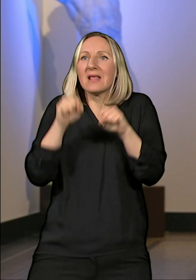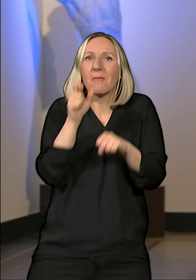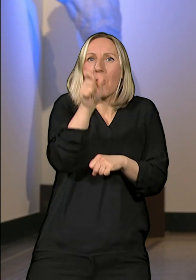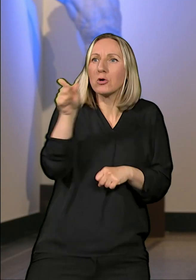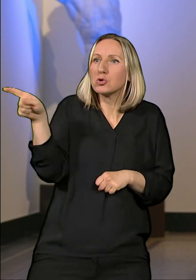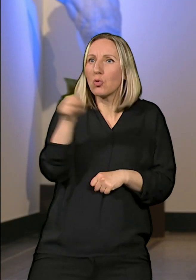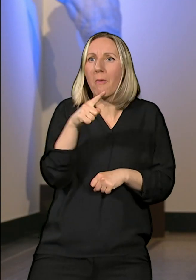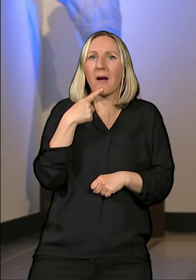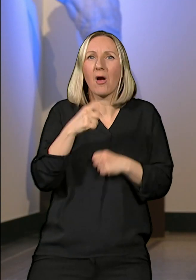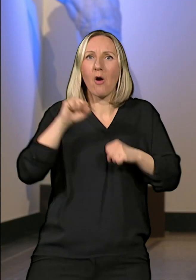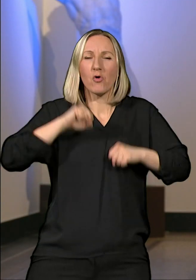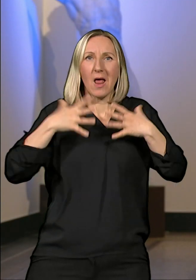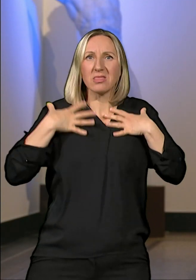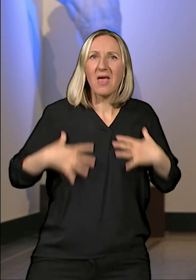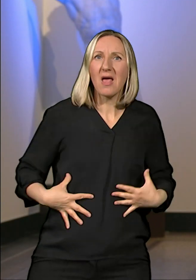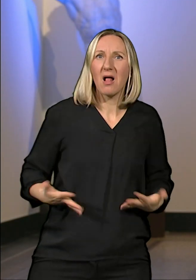govora tela,